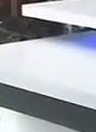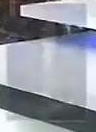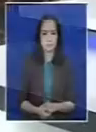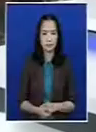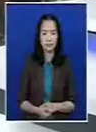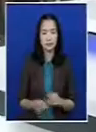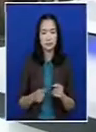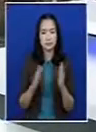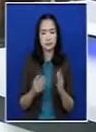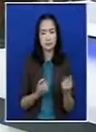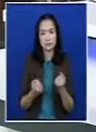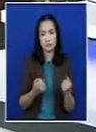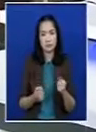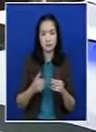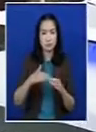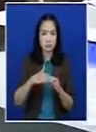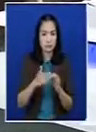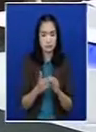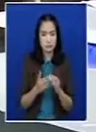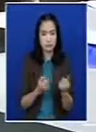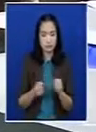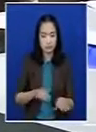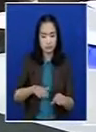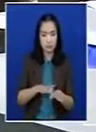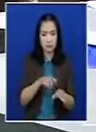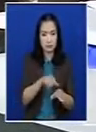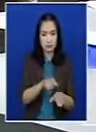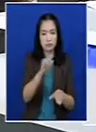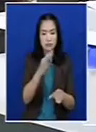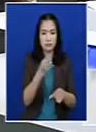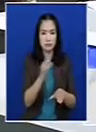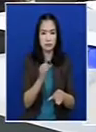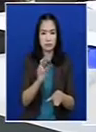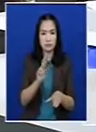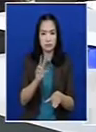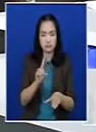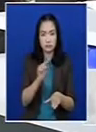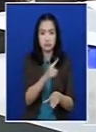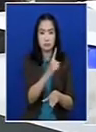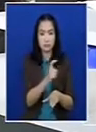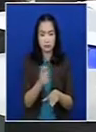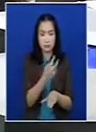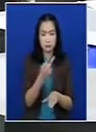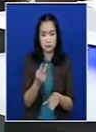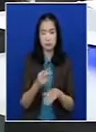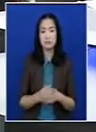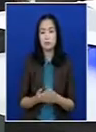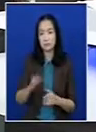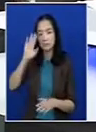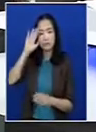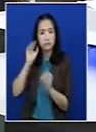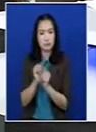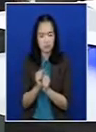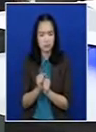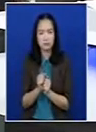จากกรณีที่ผู้ขับรถเบนซ์ขับรถชนรถฟอร์ดและทำให้มีผู้เสียชีวิต2รายด้วยกันจุดหนึ่งที่เจ้าหน้าที่ตำรว